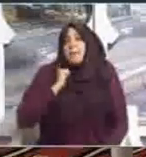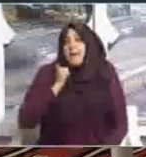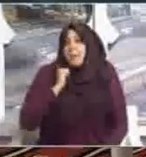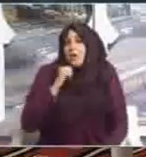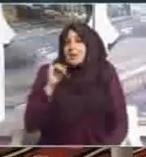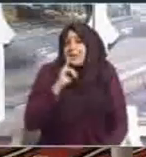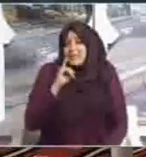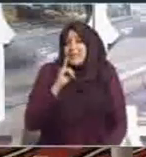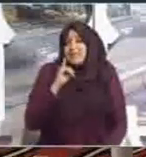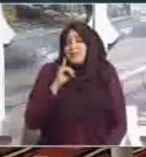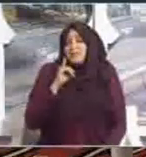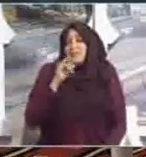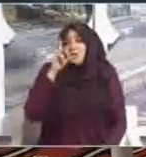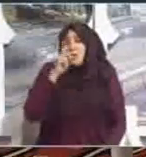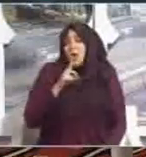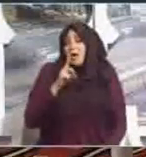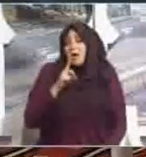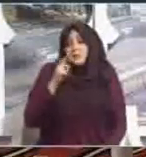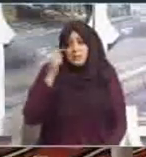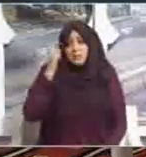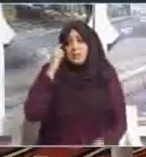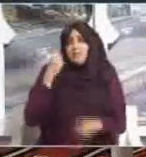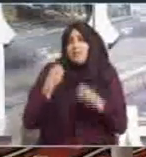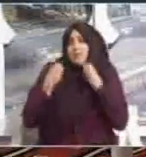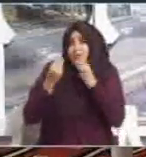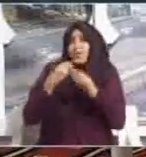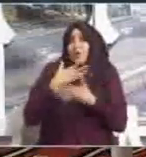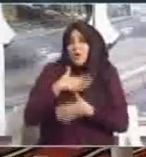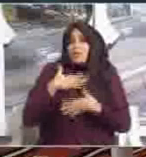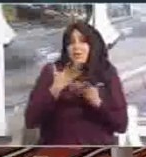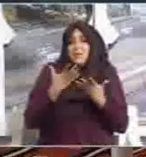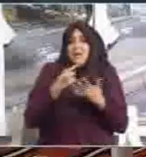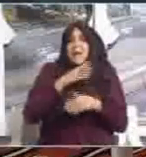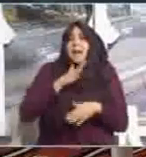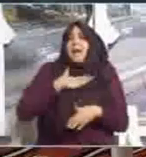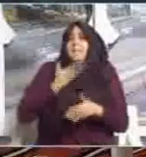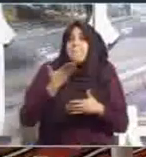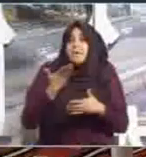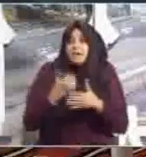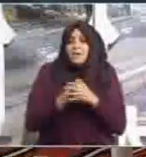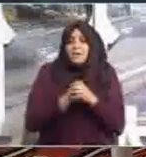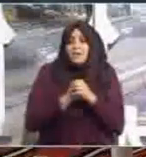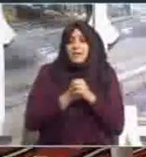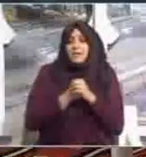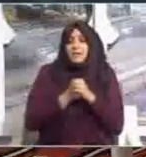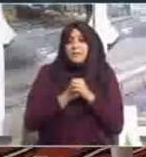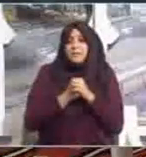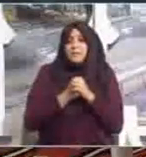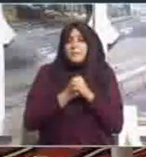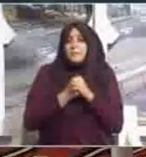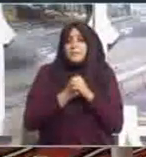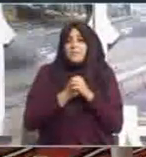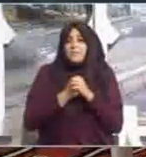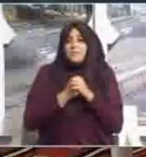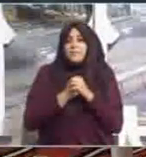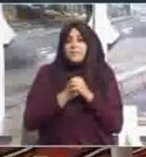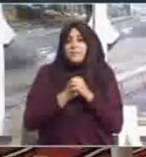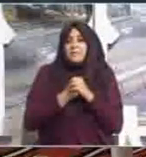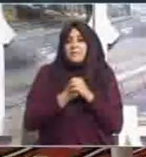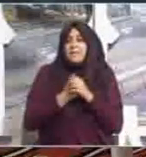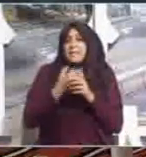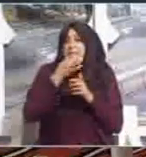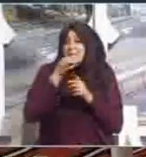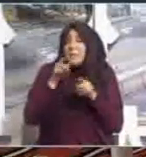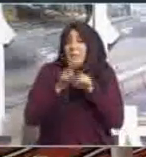تفرحوش تفرحوا بالضبط لو كان كاين حل. كون كاين حل هي تعطي المسكين تحبه مهما كان. ولو كشوف راهو خارج او كشوف راهو عاقلها